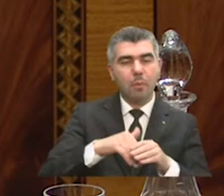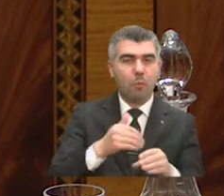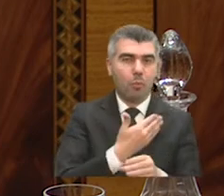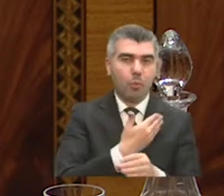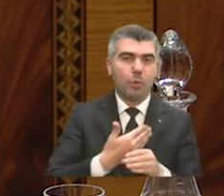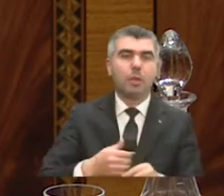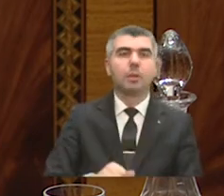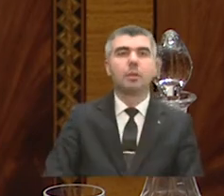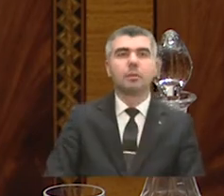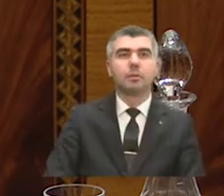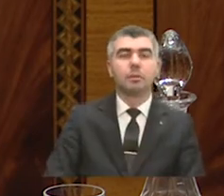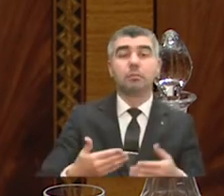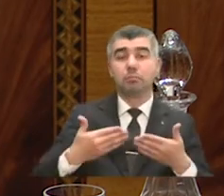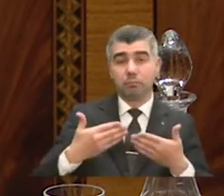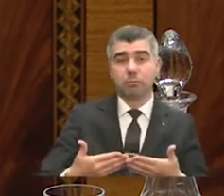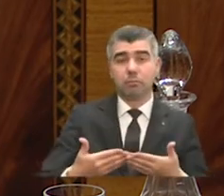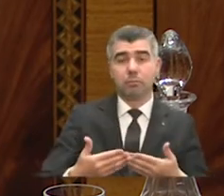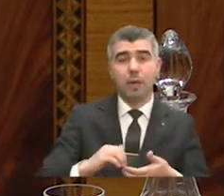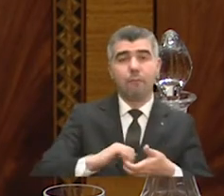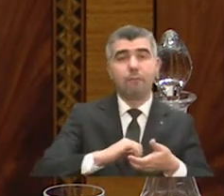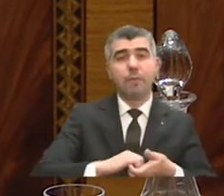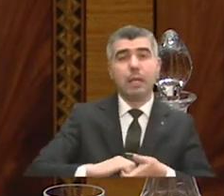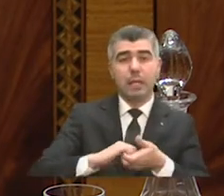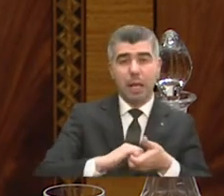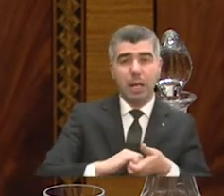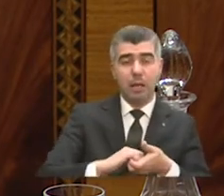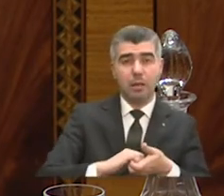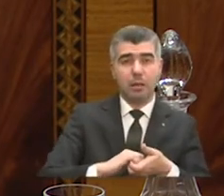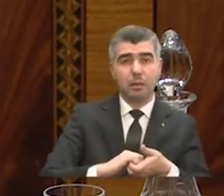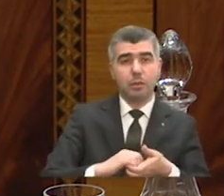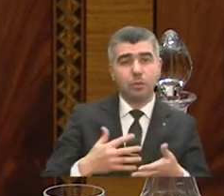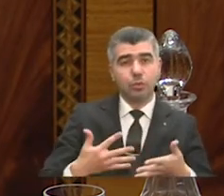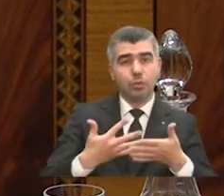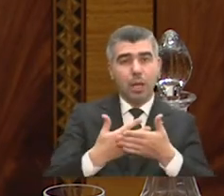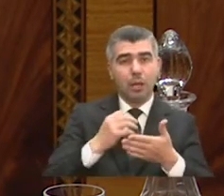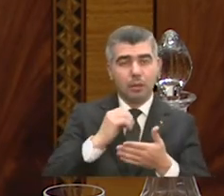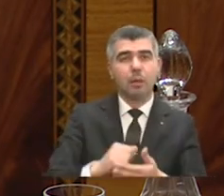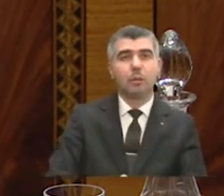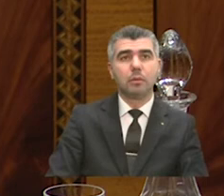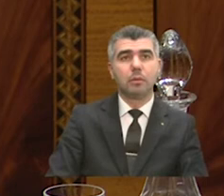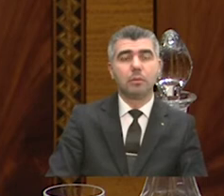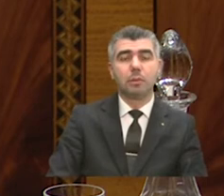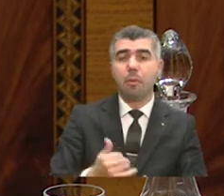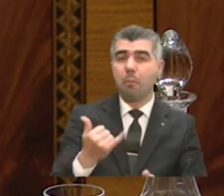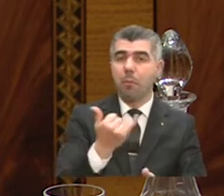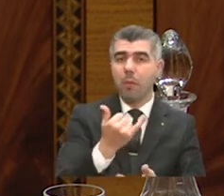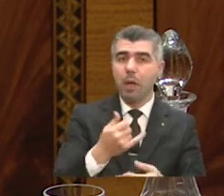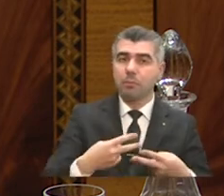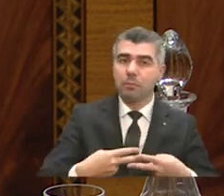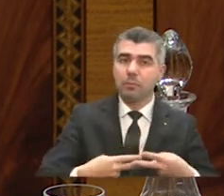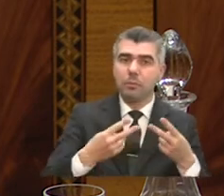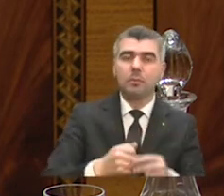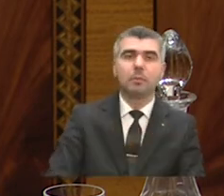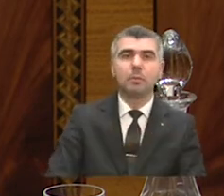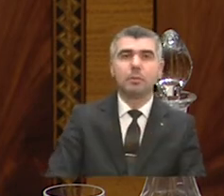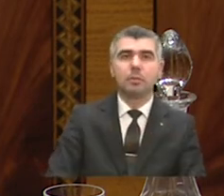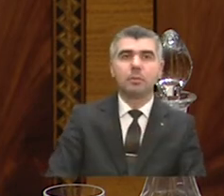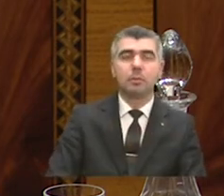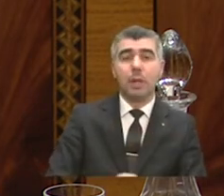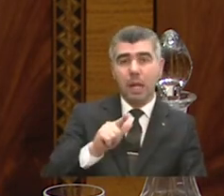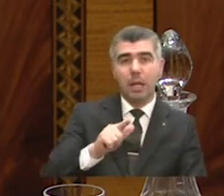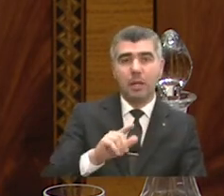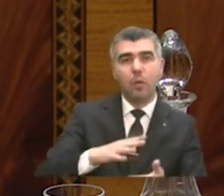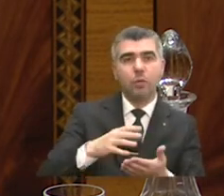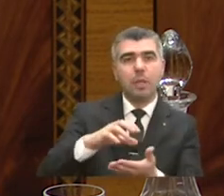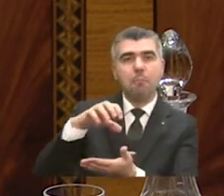Mesdames et messieurs les parlementaires et les conseillers dans le, la fédération de la gauche,